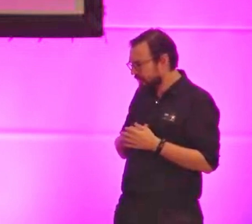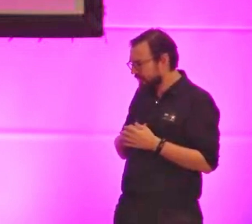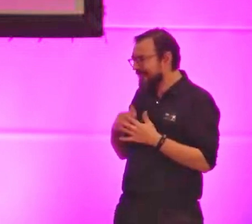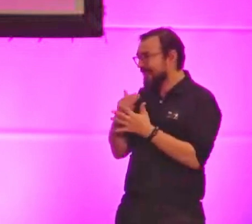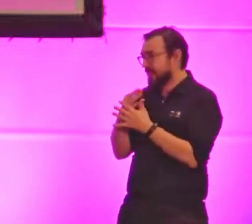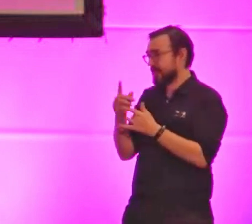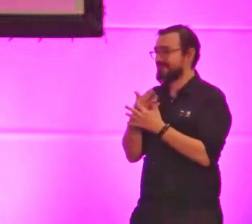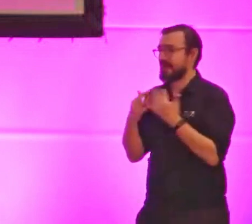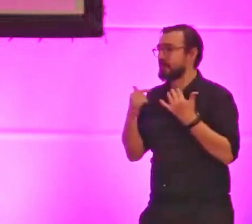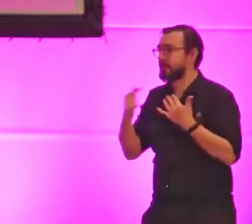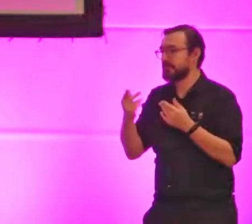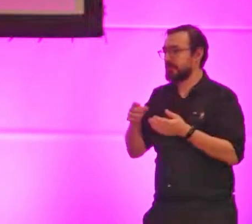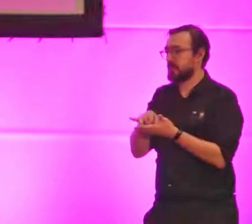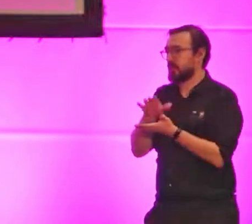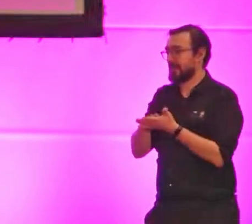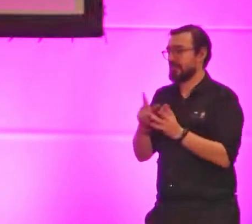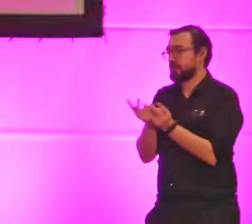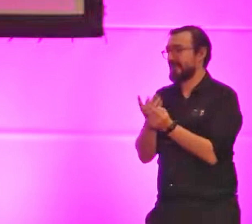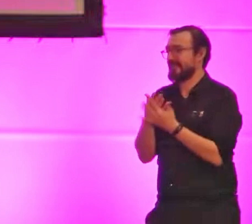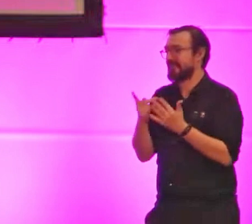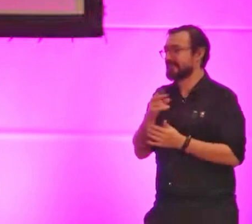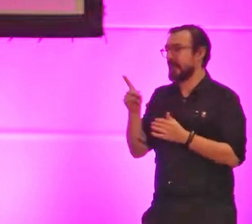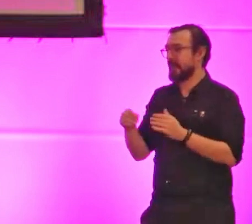tusen dokument, deras källor alltså.